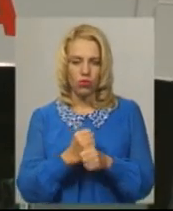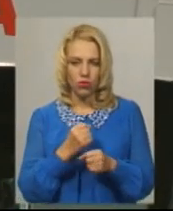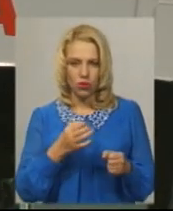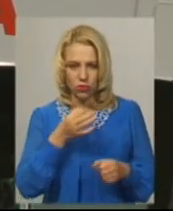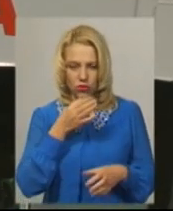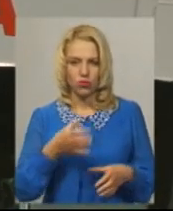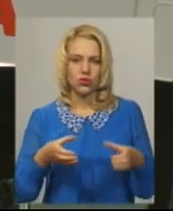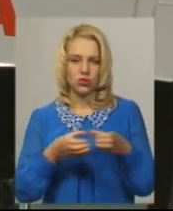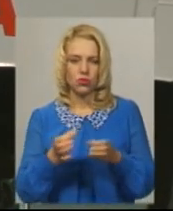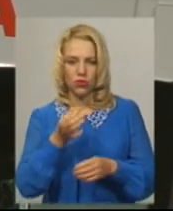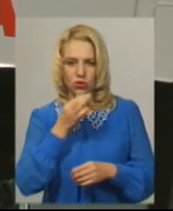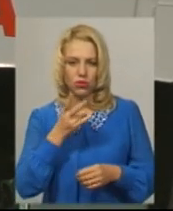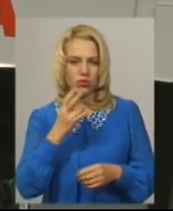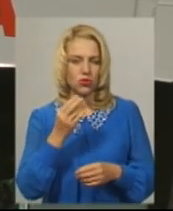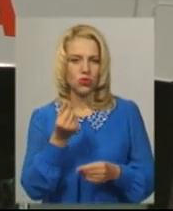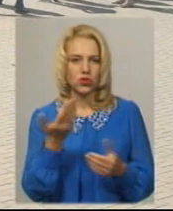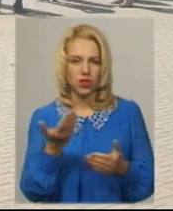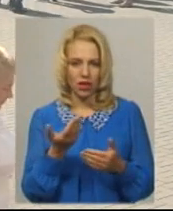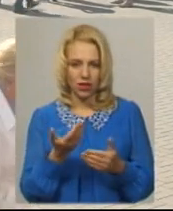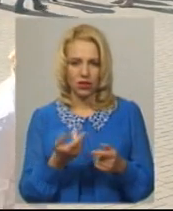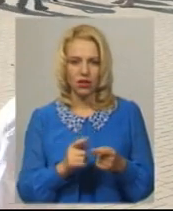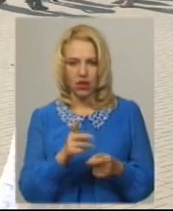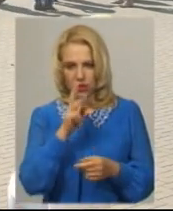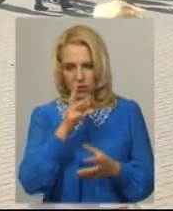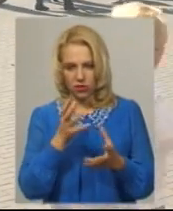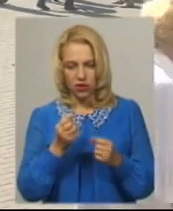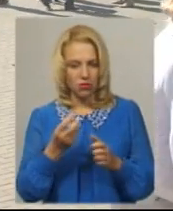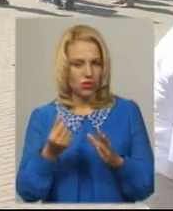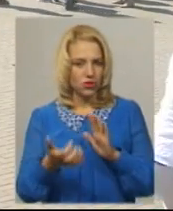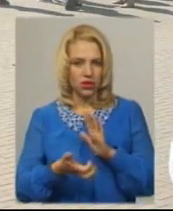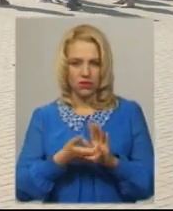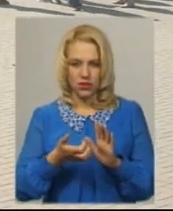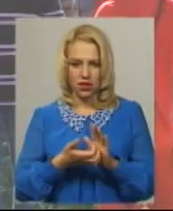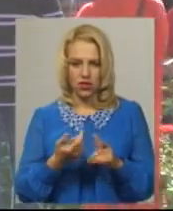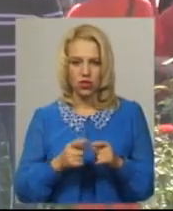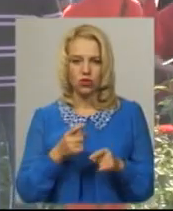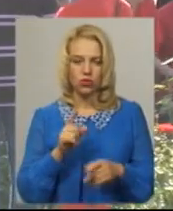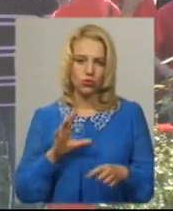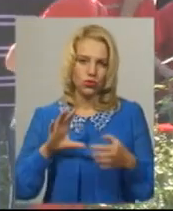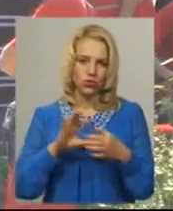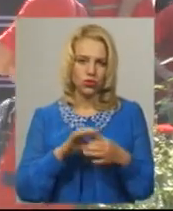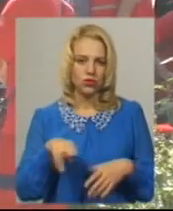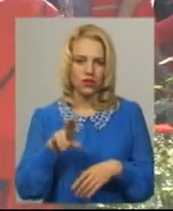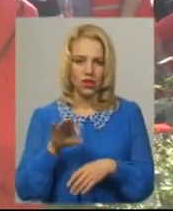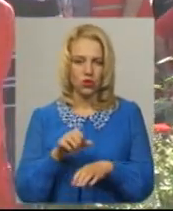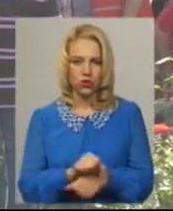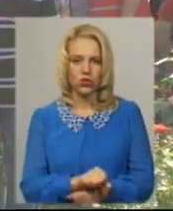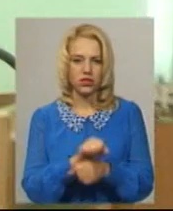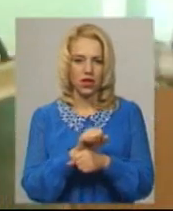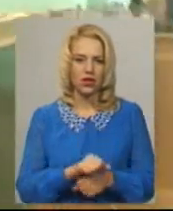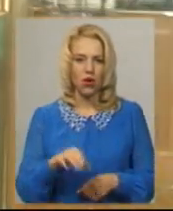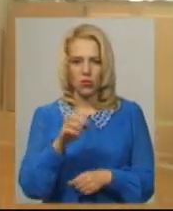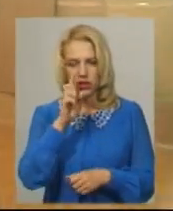Та зізнається, грошей, які отримує, не вистачає. Тому долучився до страйку водіїв, який відбувся цьогоріч у червні під стінами Хмельницької облради.